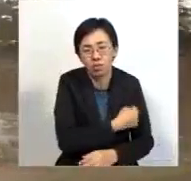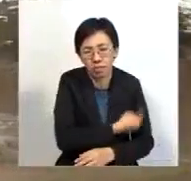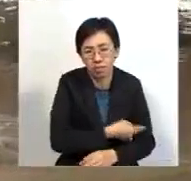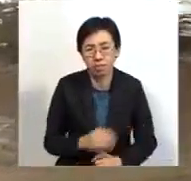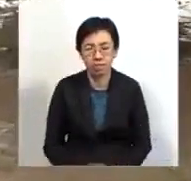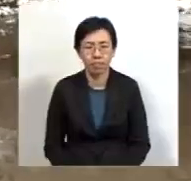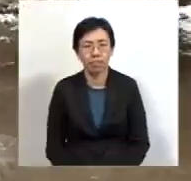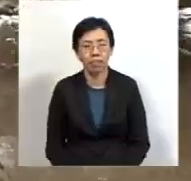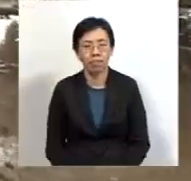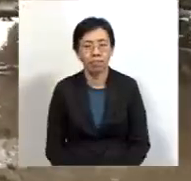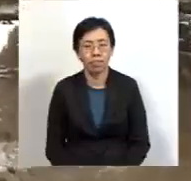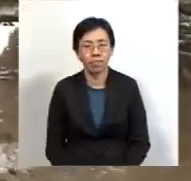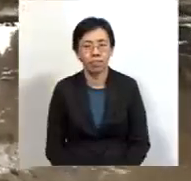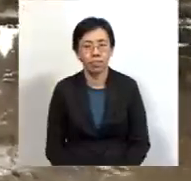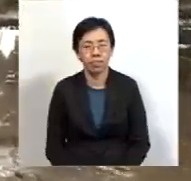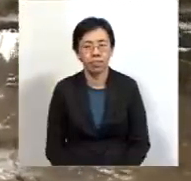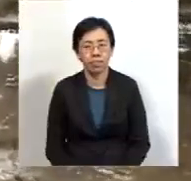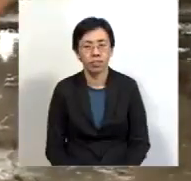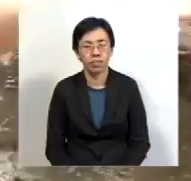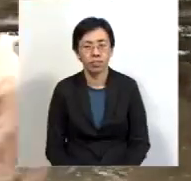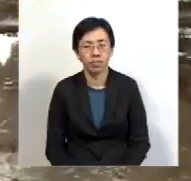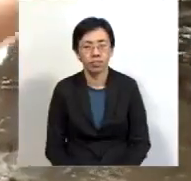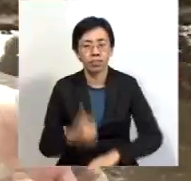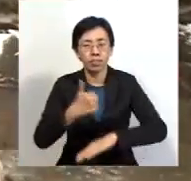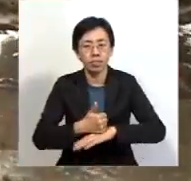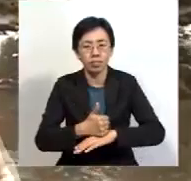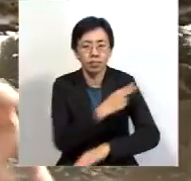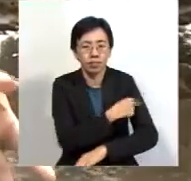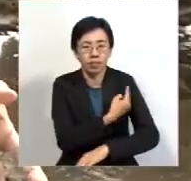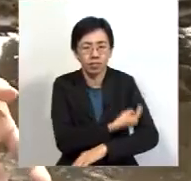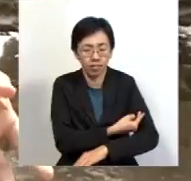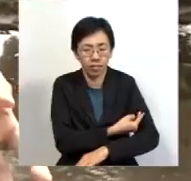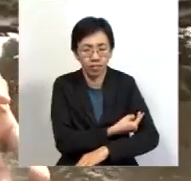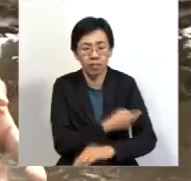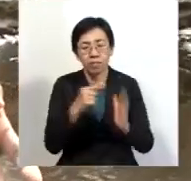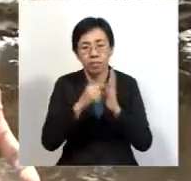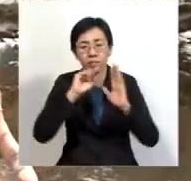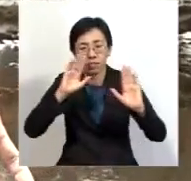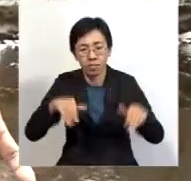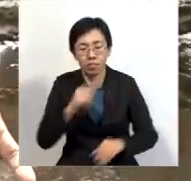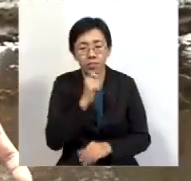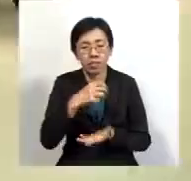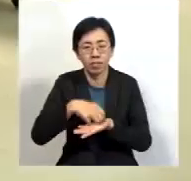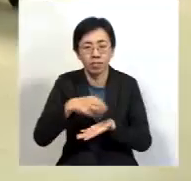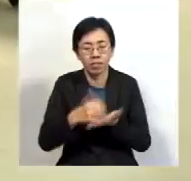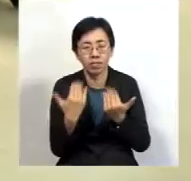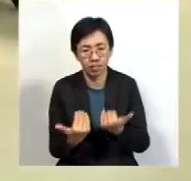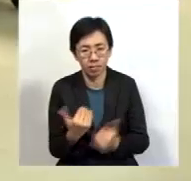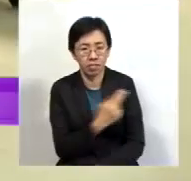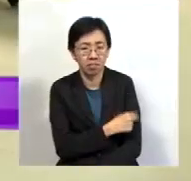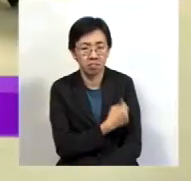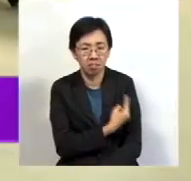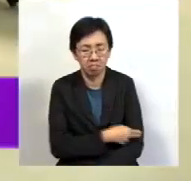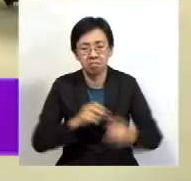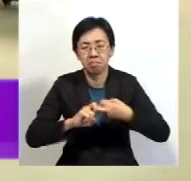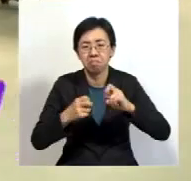เรื่องนี้นะคะก็มีการเปิดเผยจากนายแพทย์มนตรีหนองคายค่ะผู้อำนวยการโรงพยาบาลหนองมะม่วงจังหวัดชัยนาทบอกว่าตอนนี้เนี่ยทางโรงพยาบาลนะ